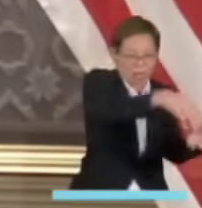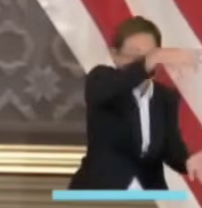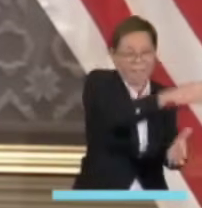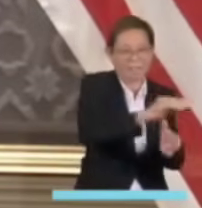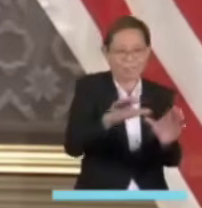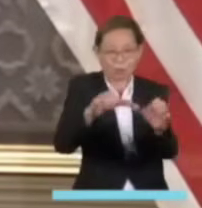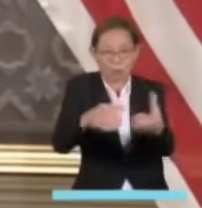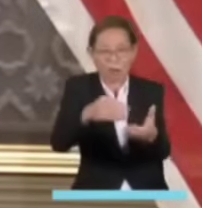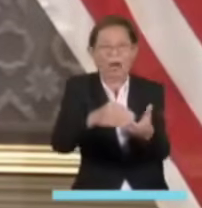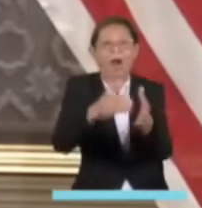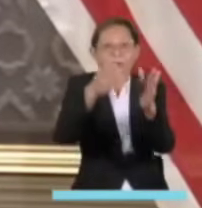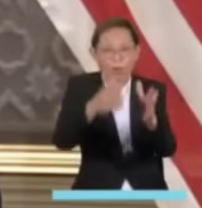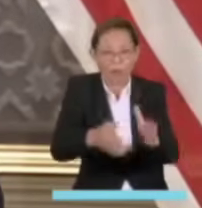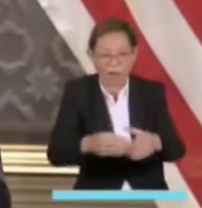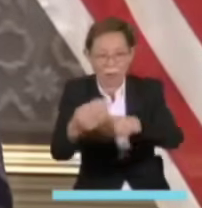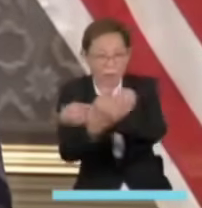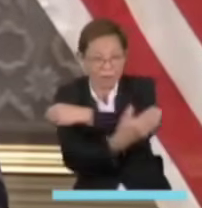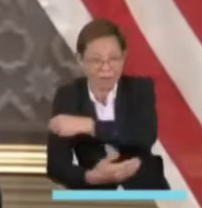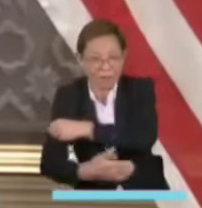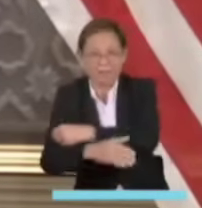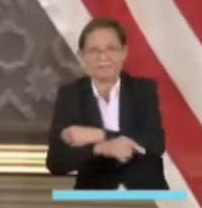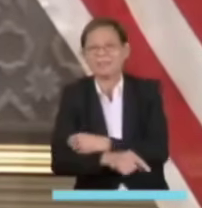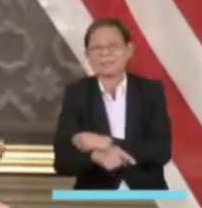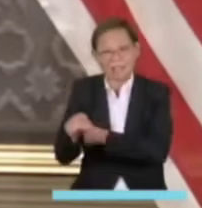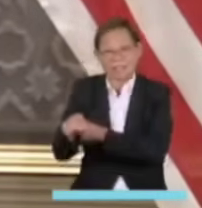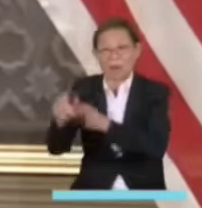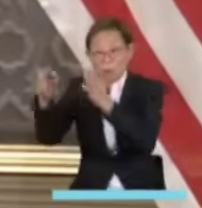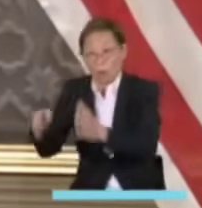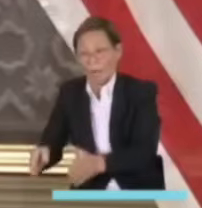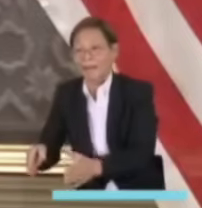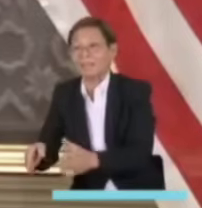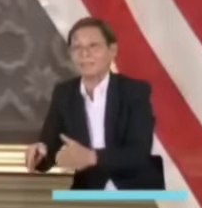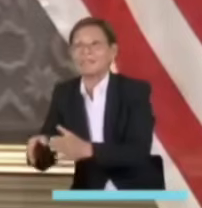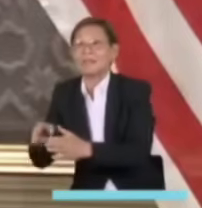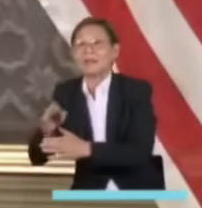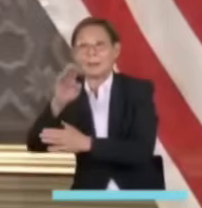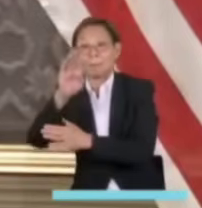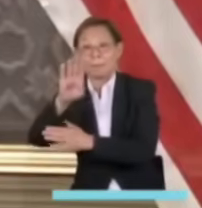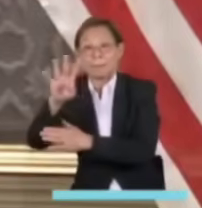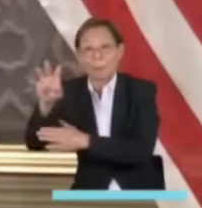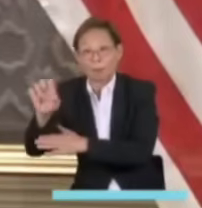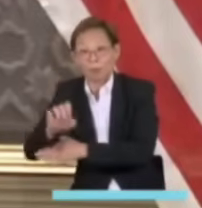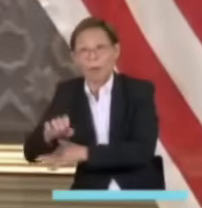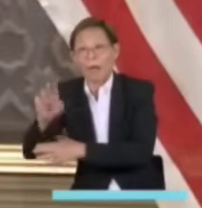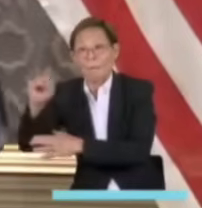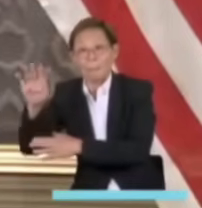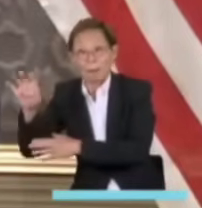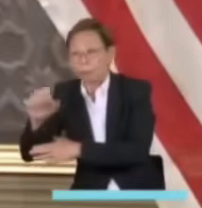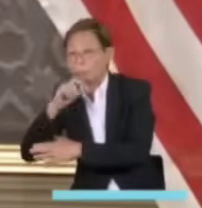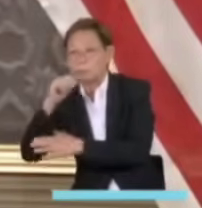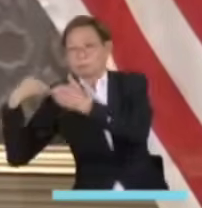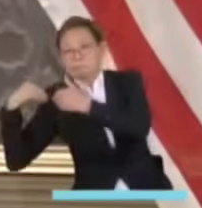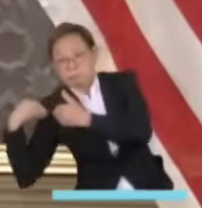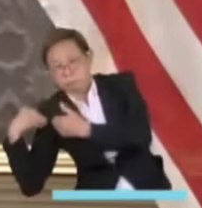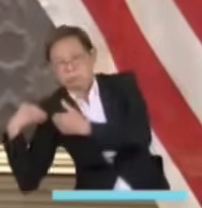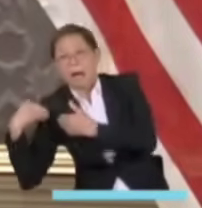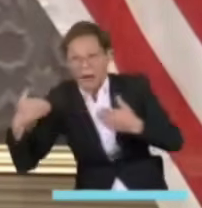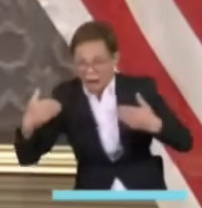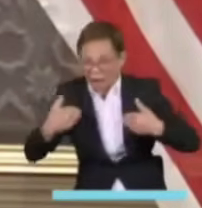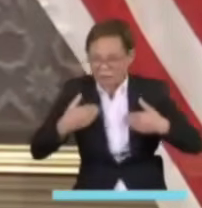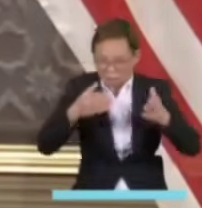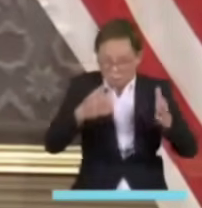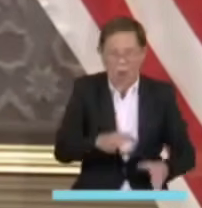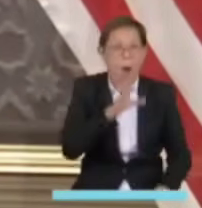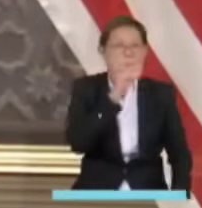orang asing dan tidak membebankan mereka. Tentunya saya jangka akan ada pihak akan gembar-gemborkan isu